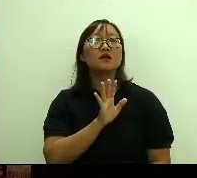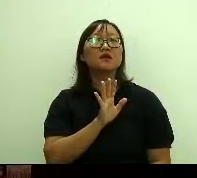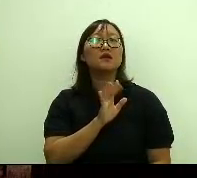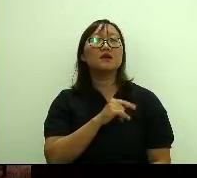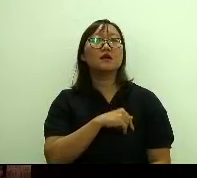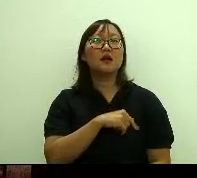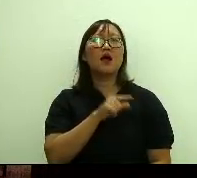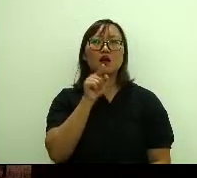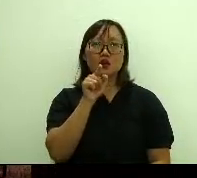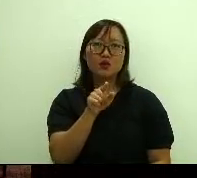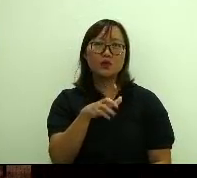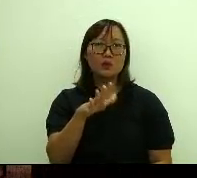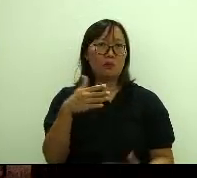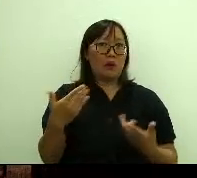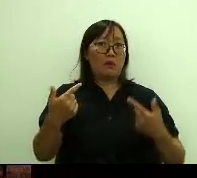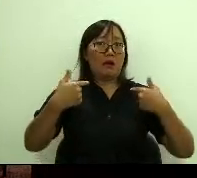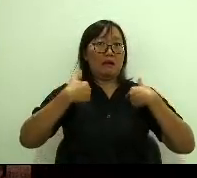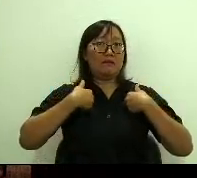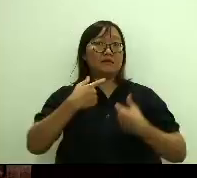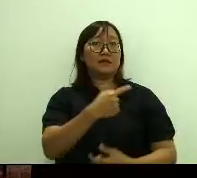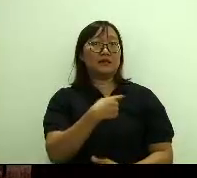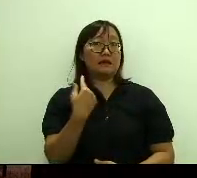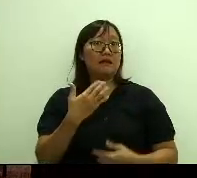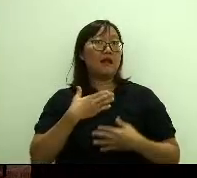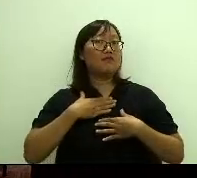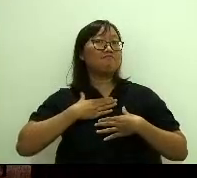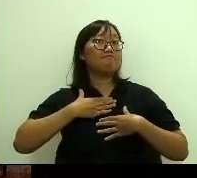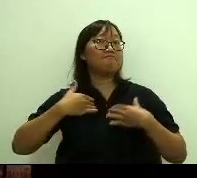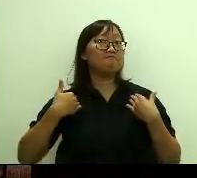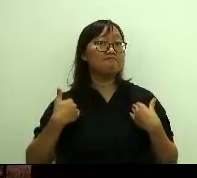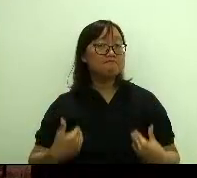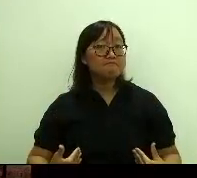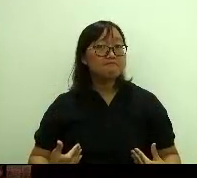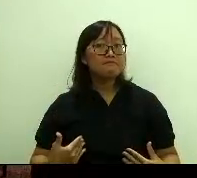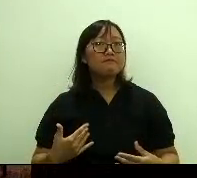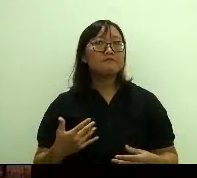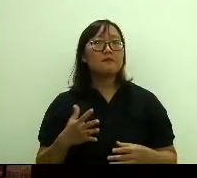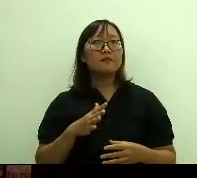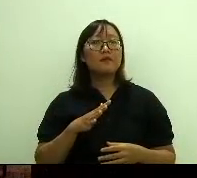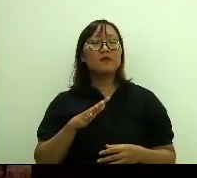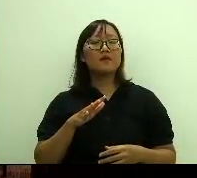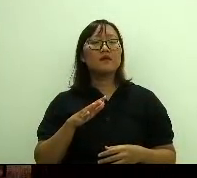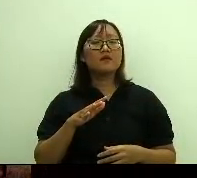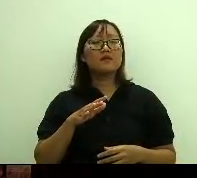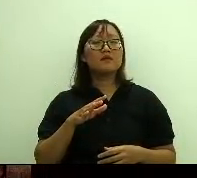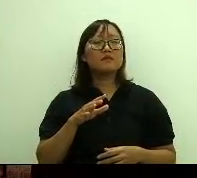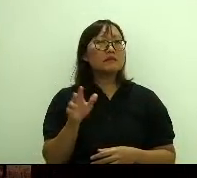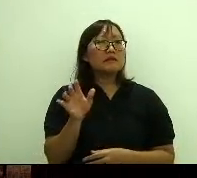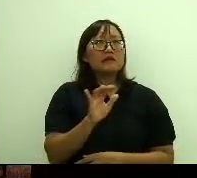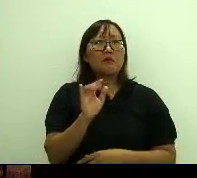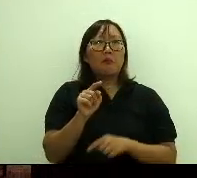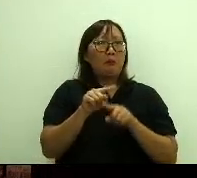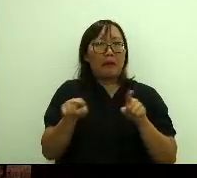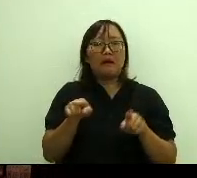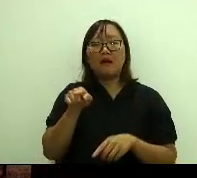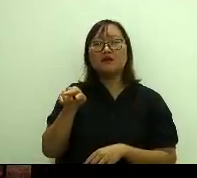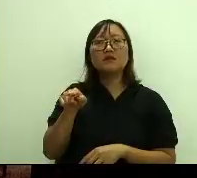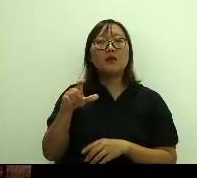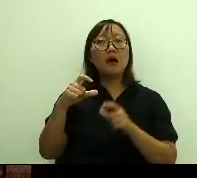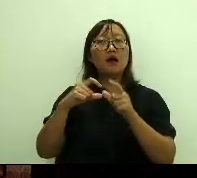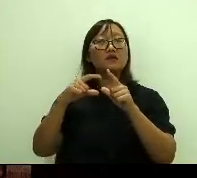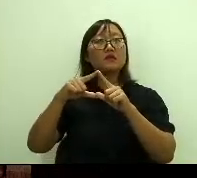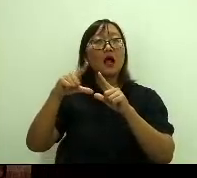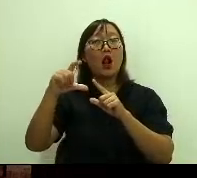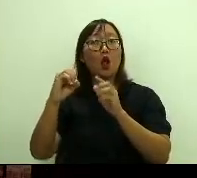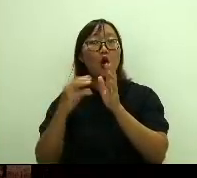kearifan moral tidak hanya akan memastikan bahwa ia adalah raja yang baik, tetapi bahwa kebaikan rakyatnya